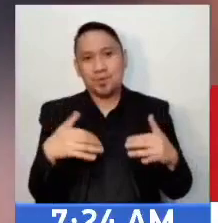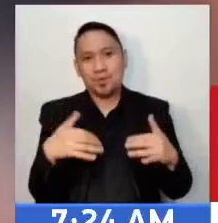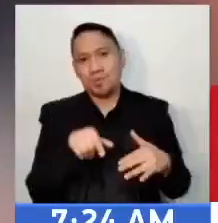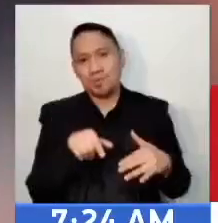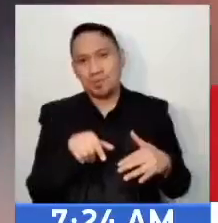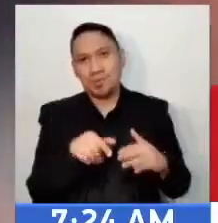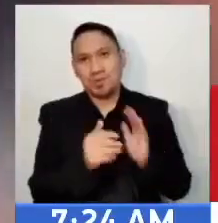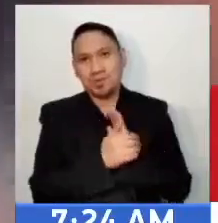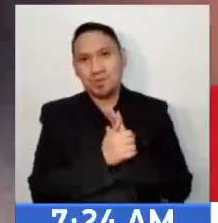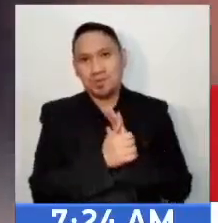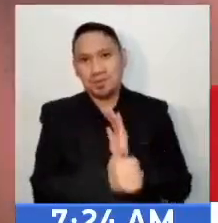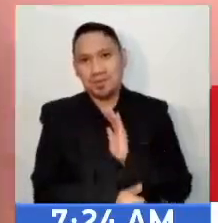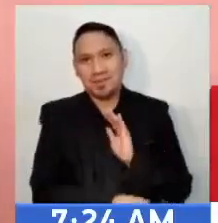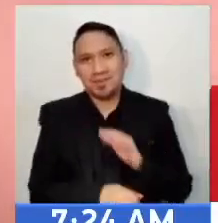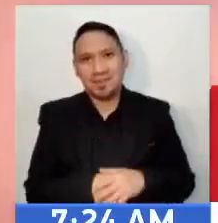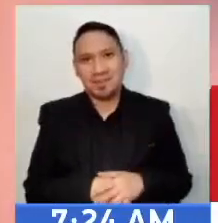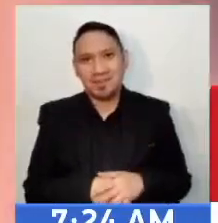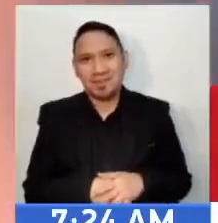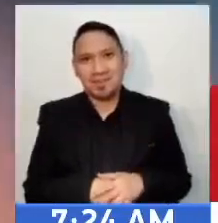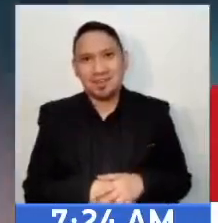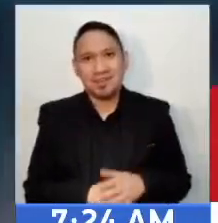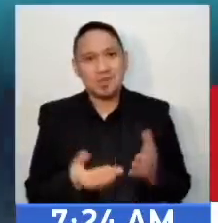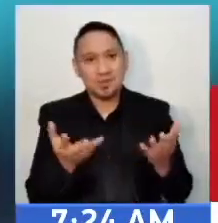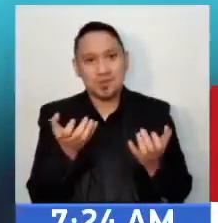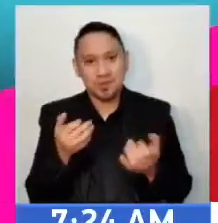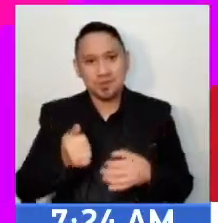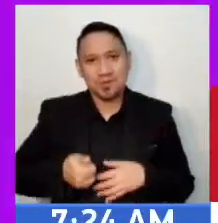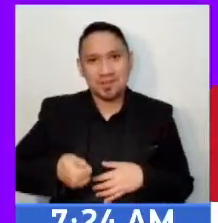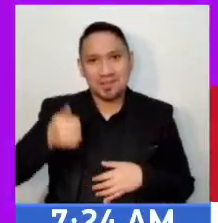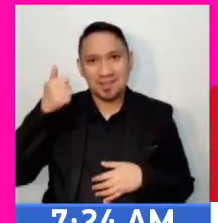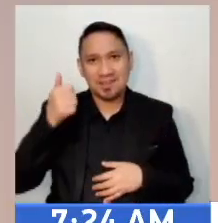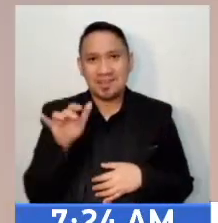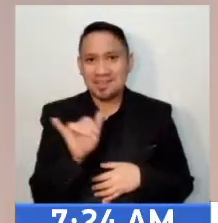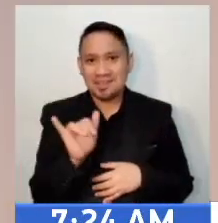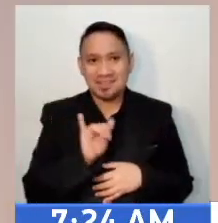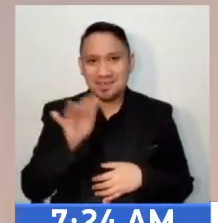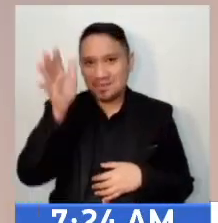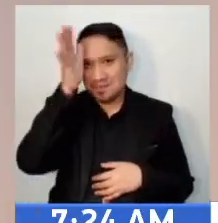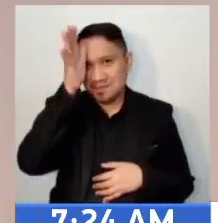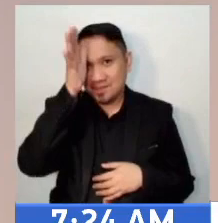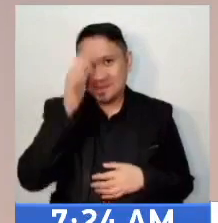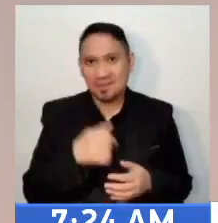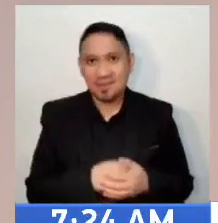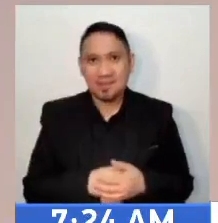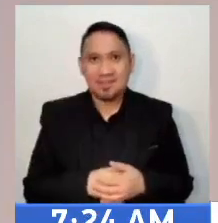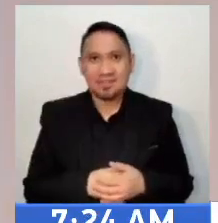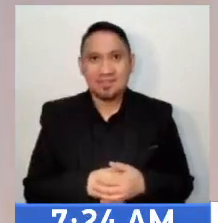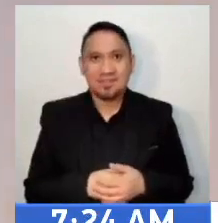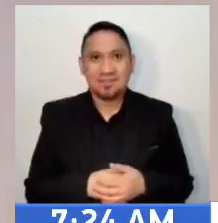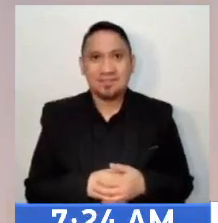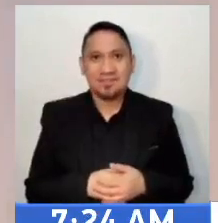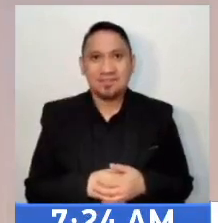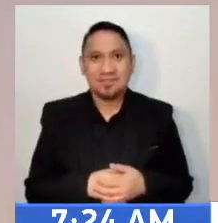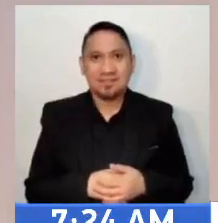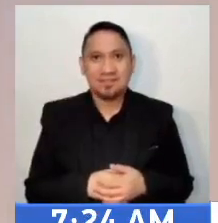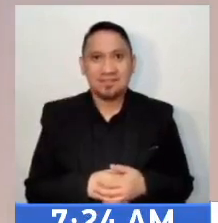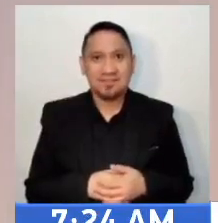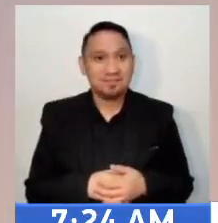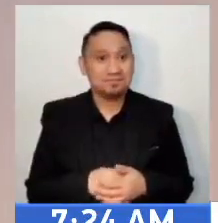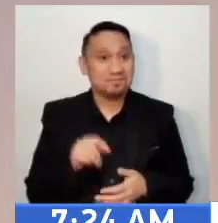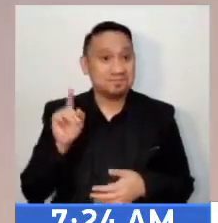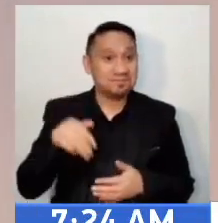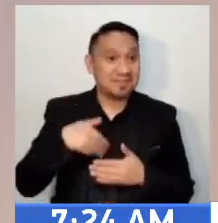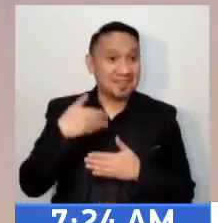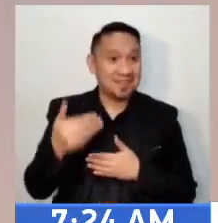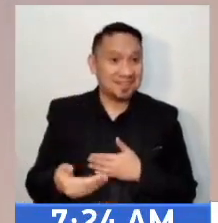Lilo gusto rin daw maging champion gaya ng kanyang papa. Little sex bomb girl naman ang anak ni Rochelle Pangilinan